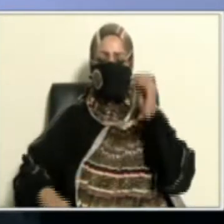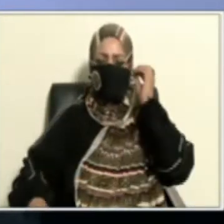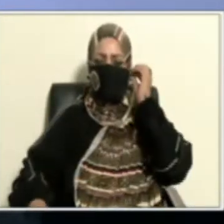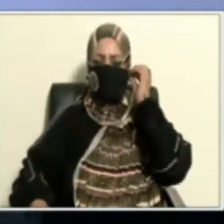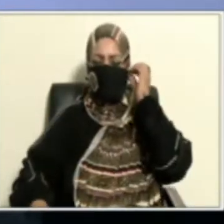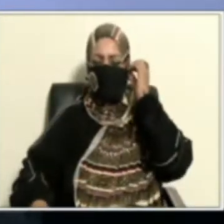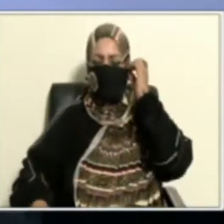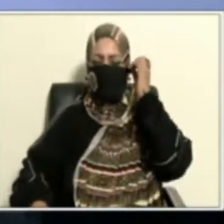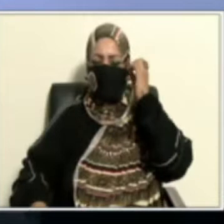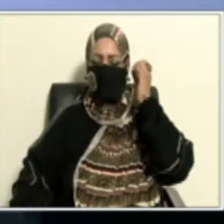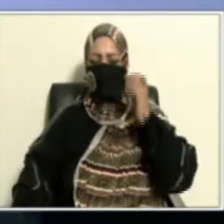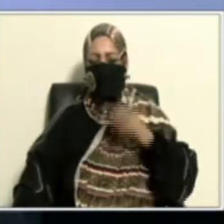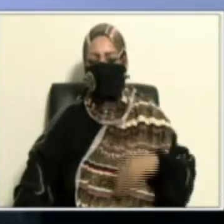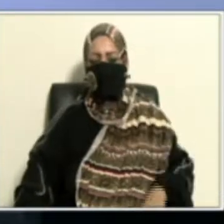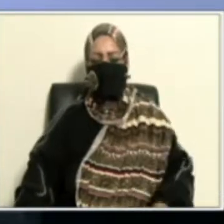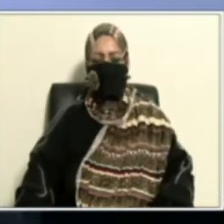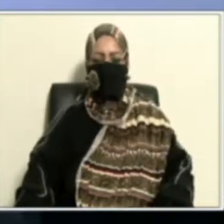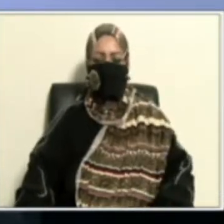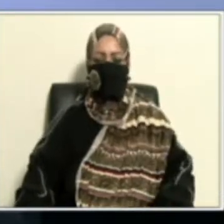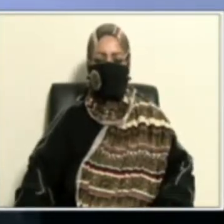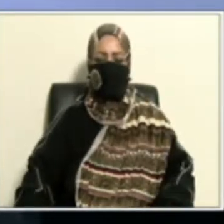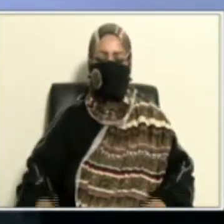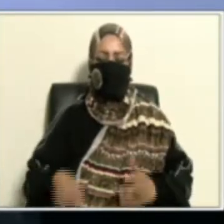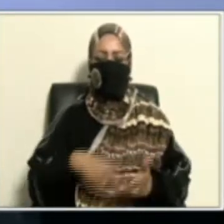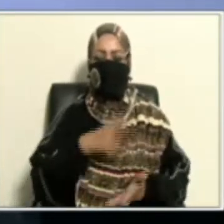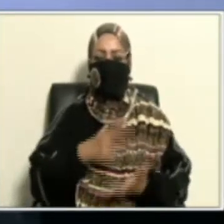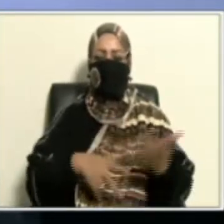ولا منقزين تنقيز ولا شنو وضعهم؟